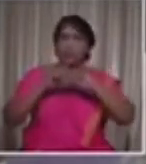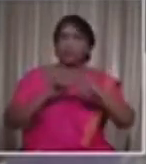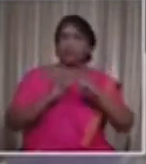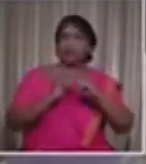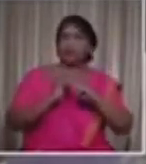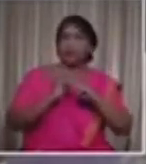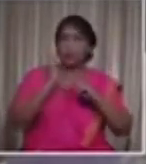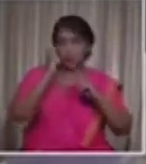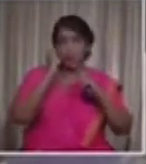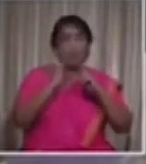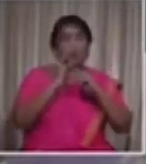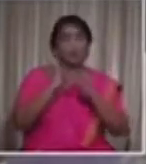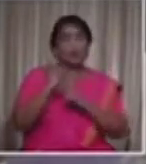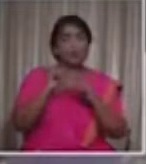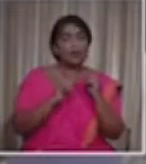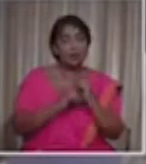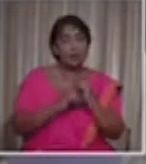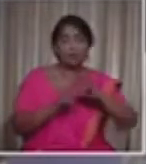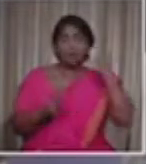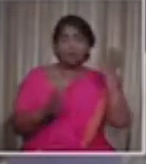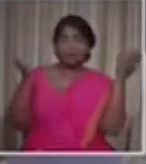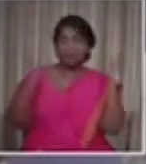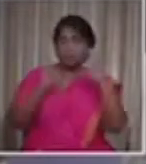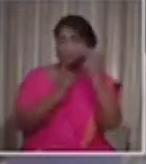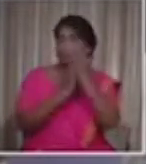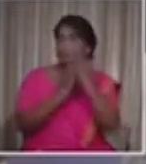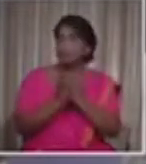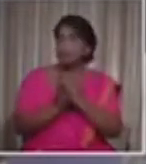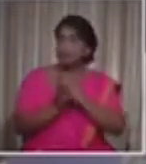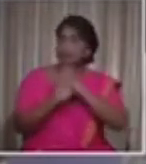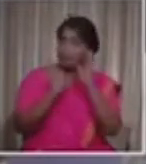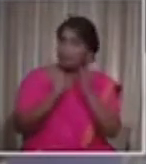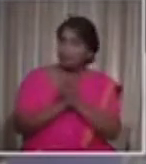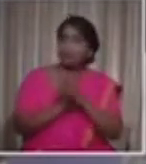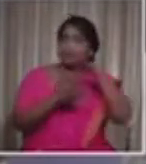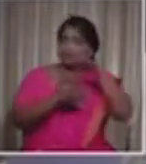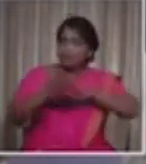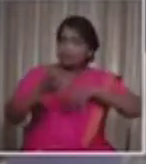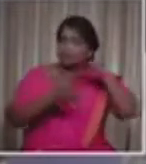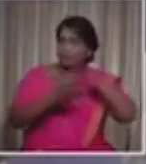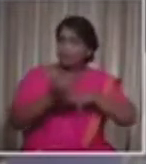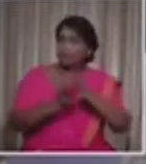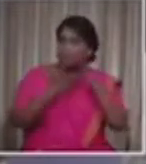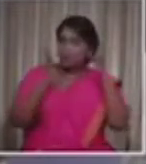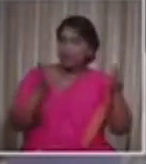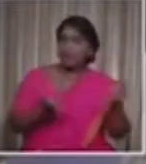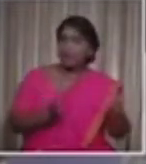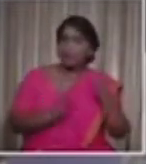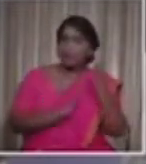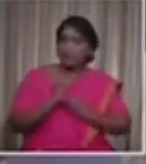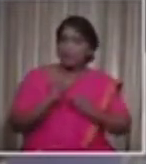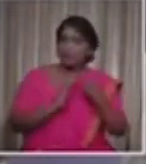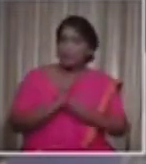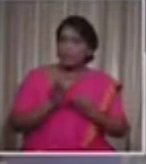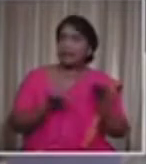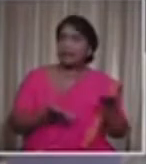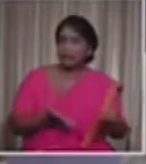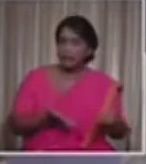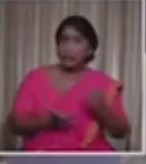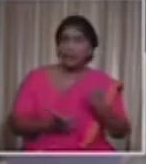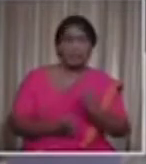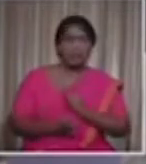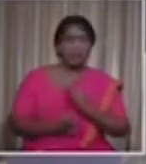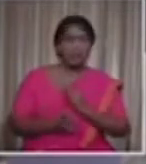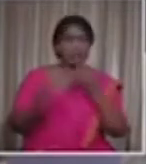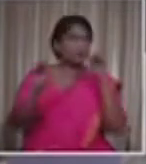ජාතික පක්ෂයේ සම්මේලනය කරපු යතින මේ ඕනතරම් මේ ලියවකිලි තිබුණැද්දි මේ නීති තිබුණැද්දි ඇයි තනියම